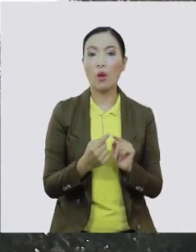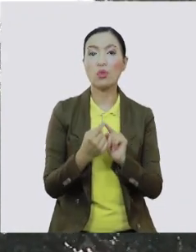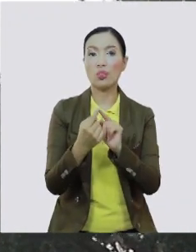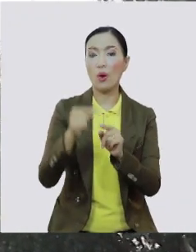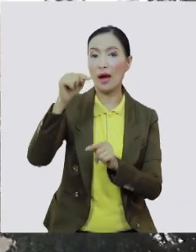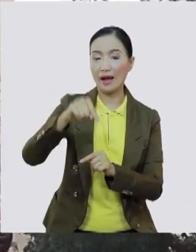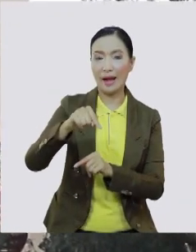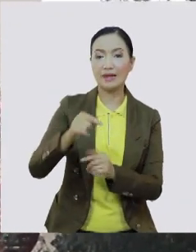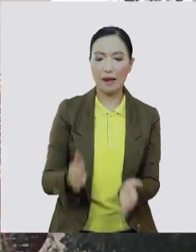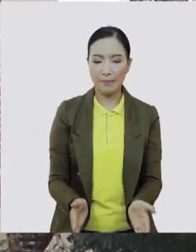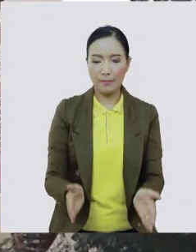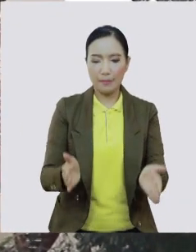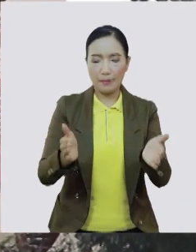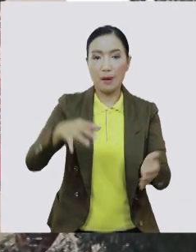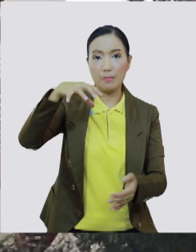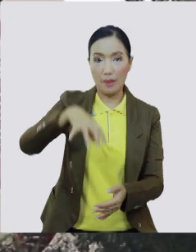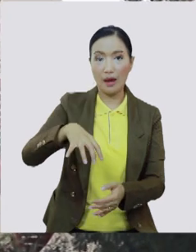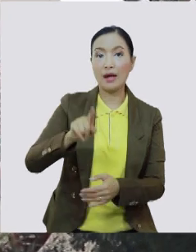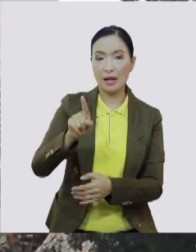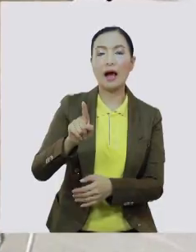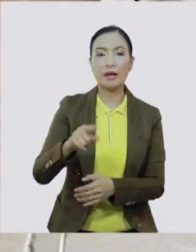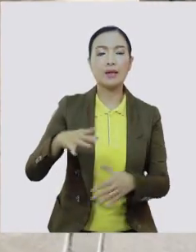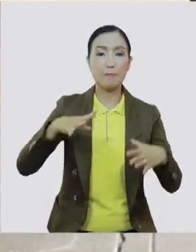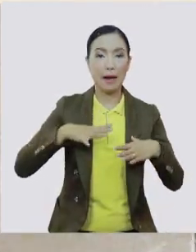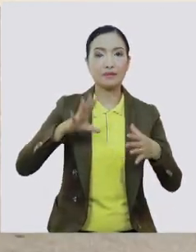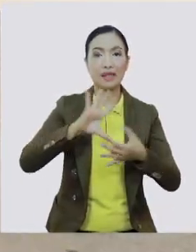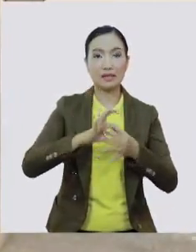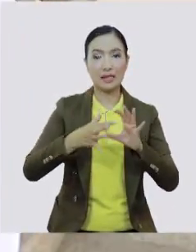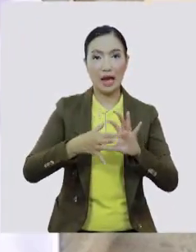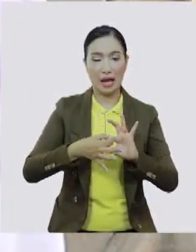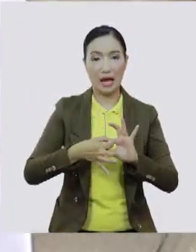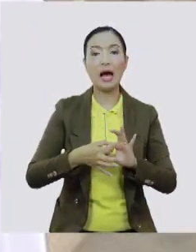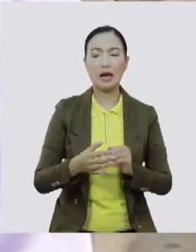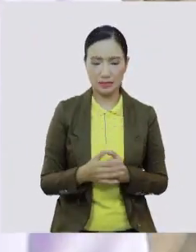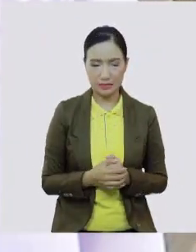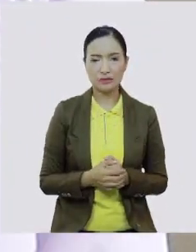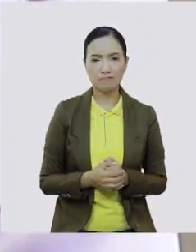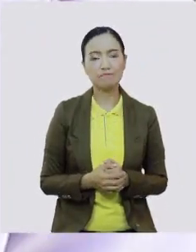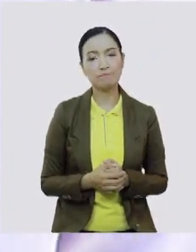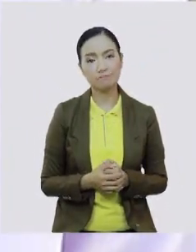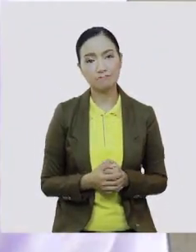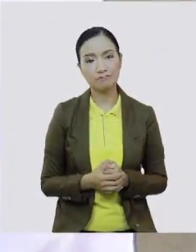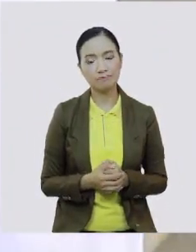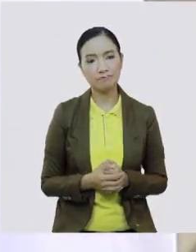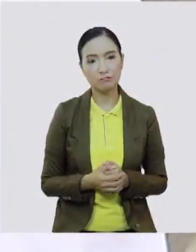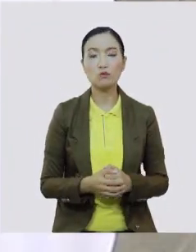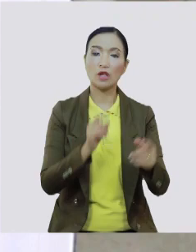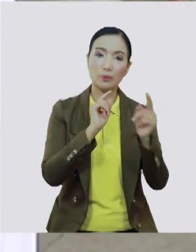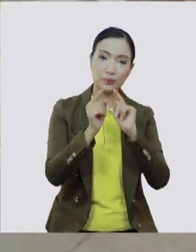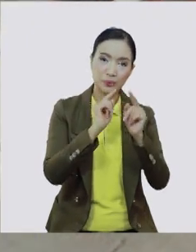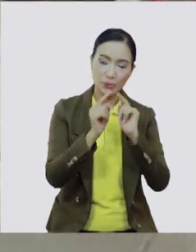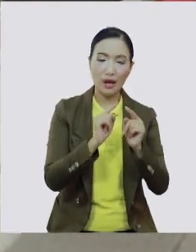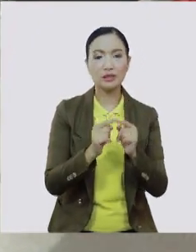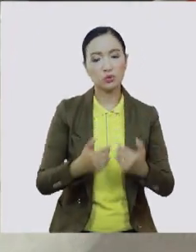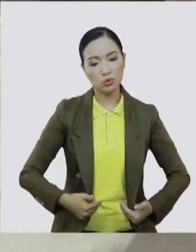อาคาร5ที่พักนักกีฬา300เตียงแห่งนี้แหละครับนอกจากในมุมชีวิตของการเป็นนักกีฬาก็คงจะได้พูดคุยเ